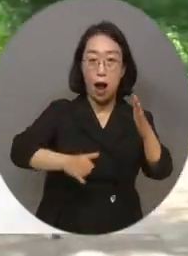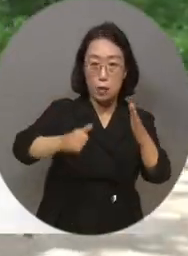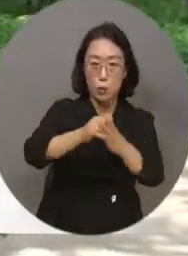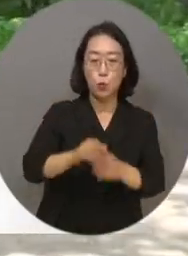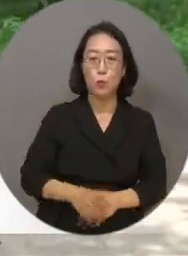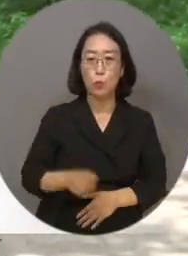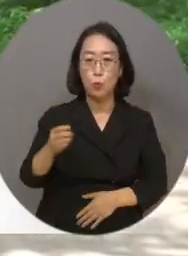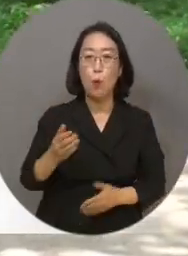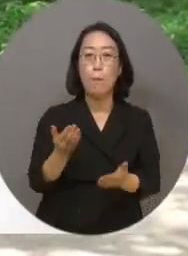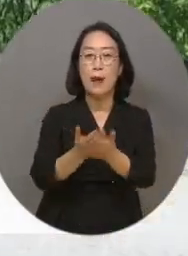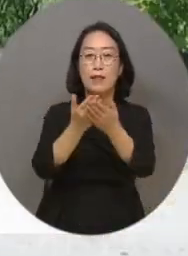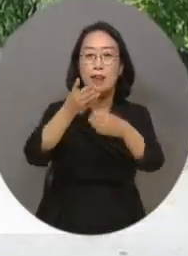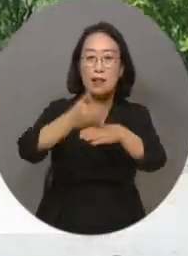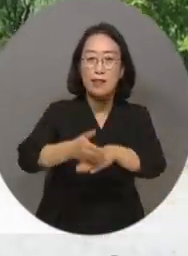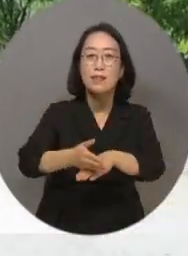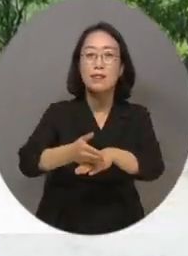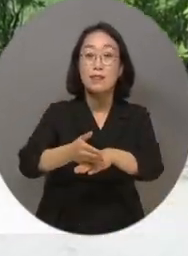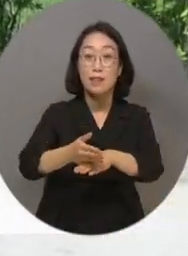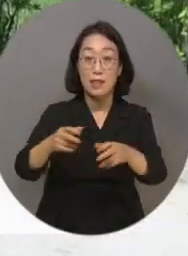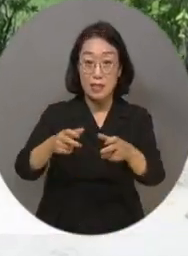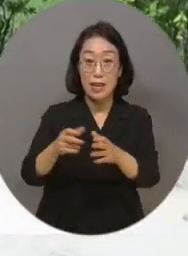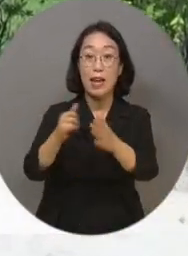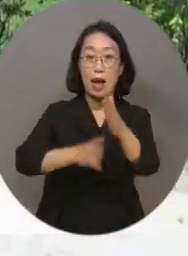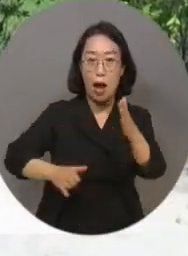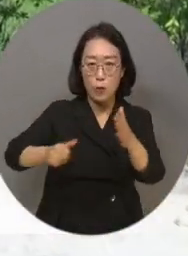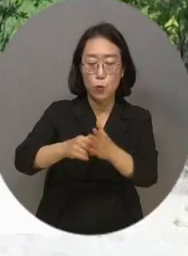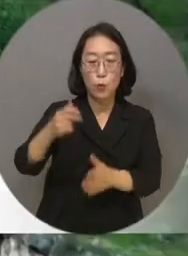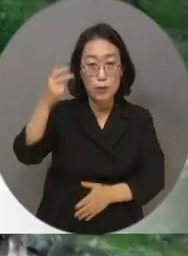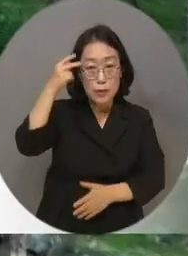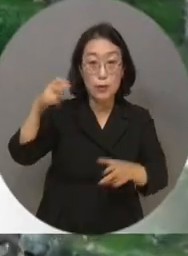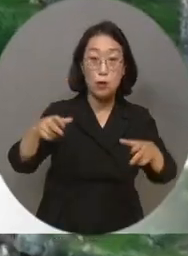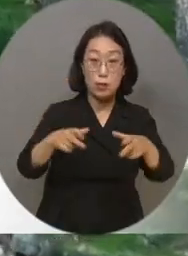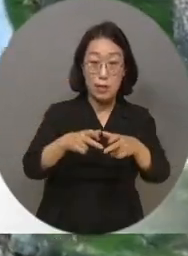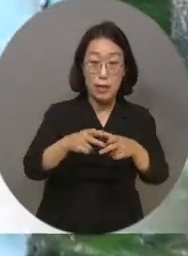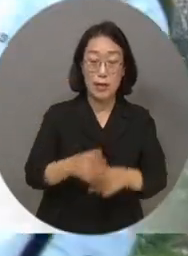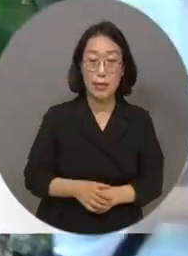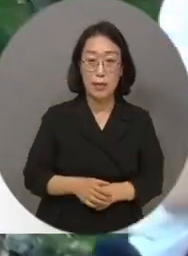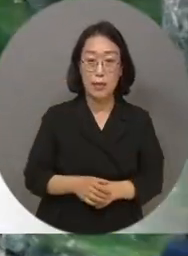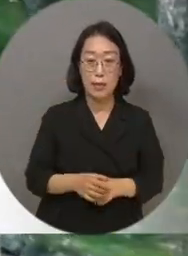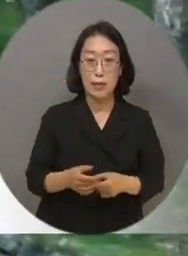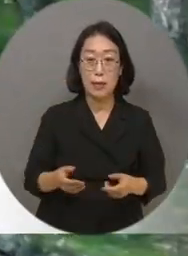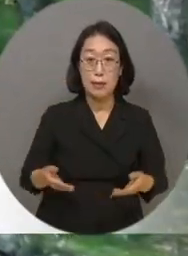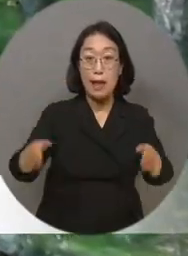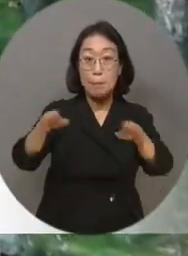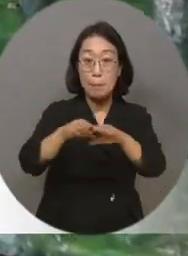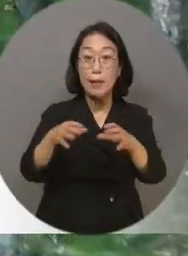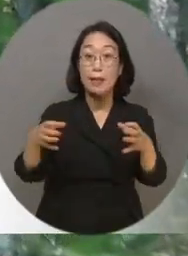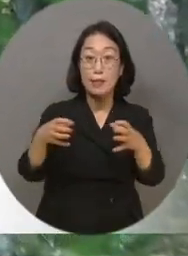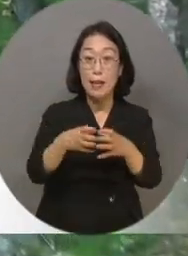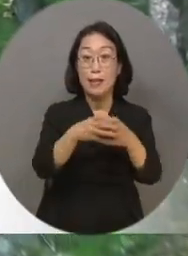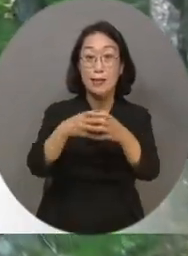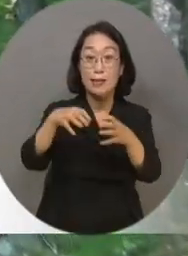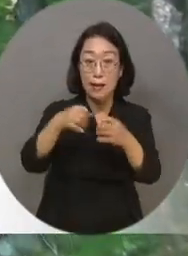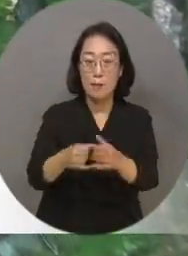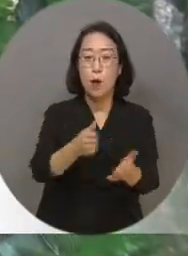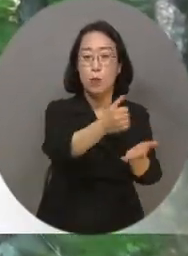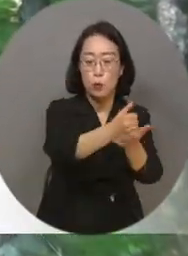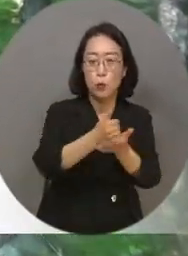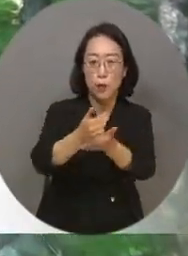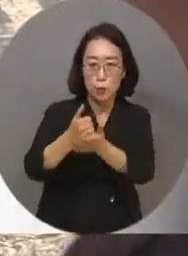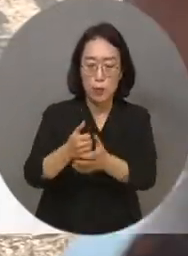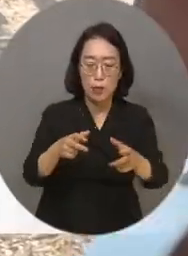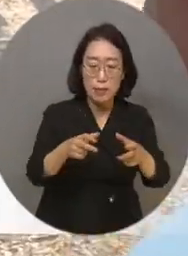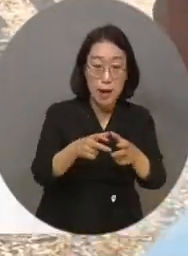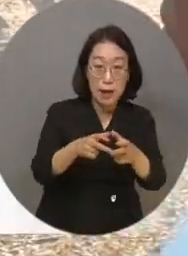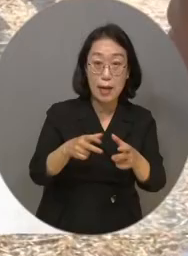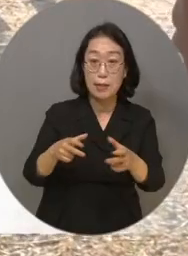가족지원센터의 발달장애인 가족, 지적장애인 거주시설, 나루토 공동체 입주자를 초대해 장애와 비장애의 벽을